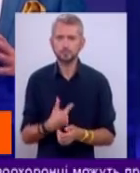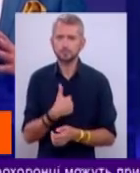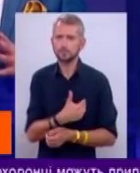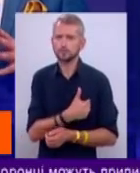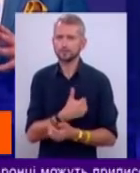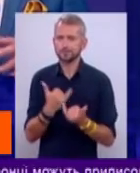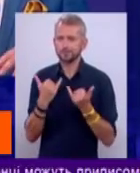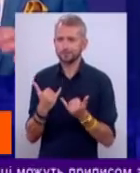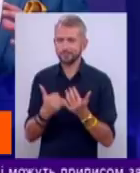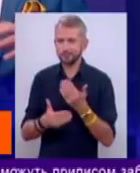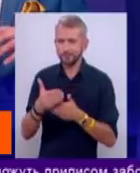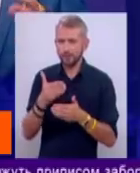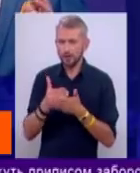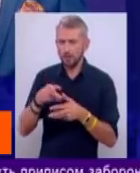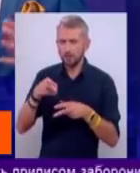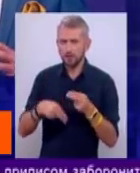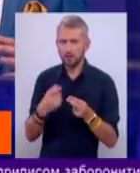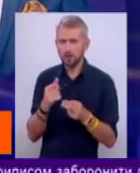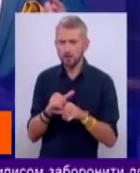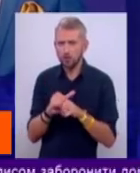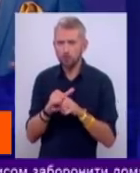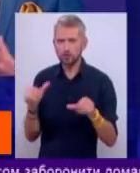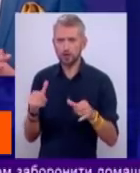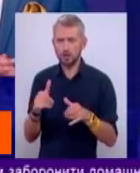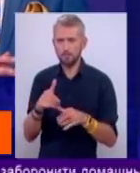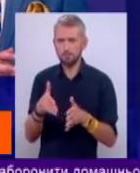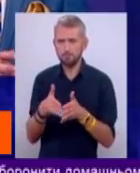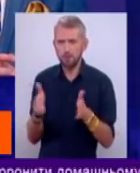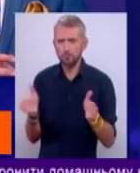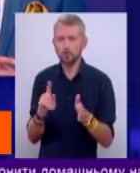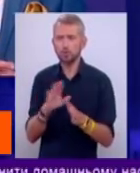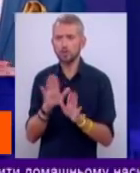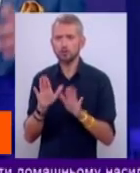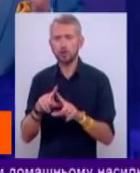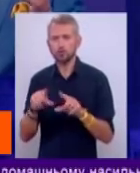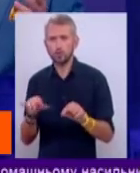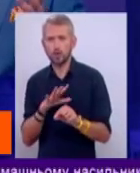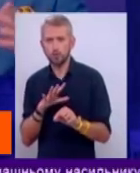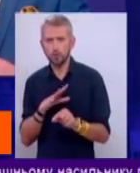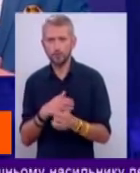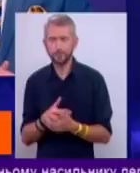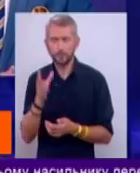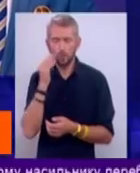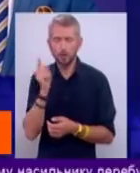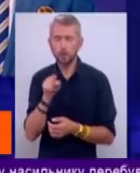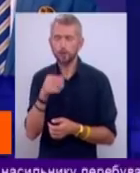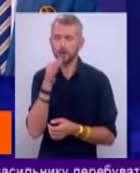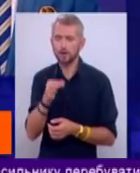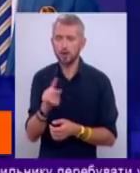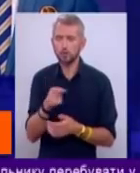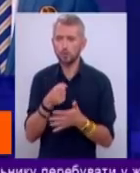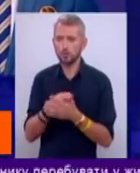ось на сам кінець трішки ще розширити межі, не лише, щоб це була школа. Ну, з огляду на те, що ви сказали, що